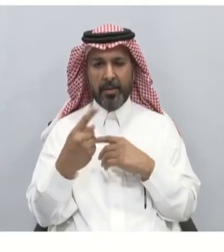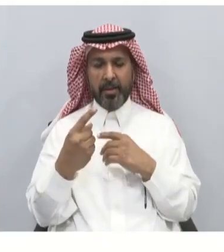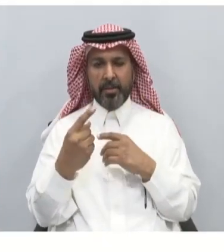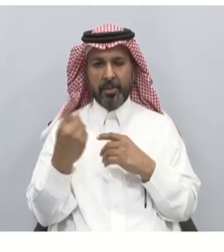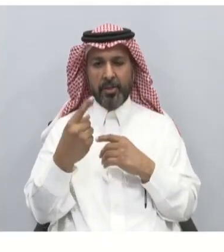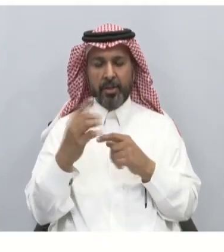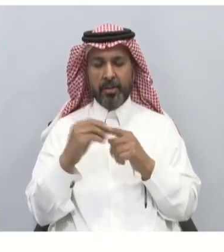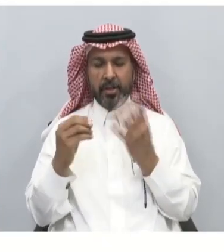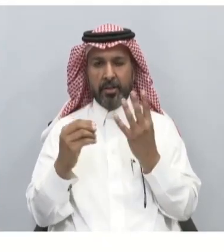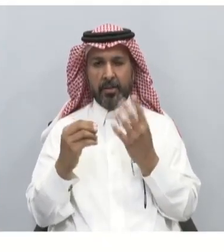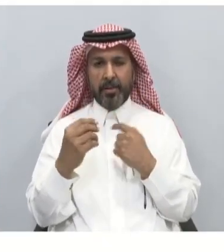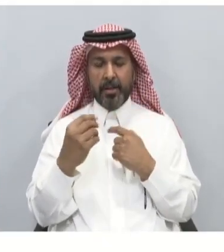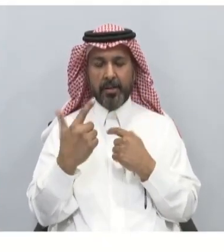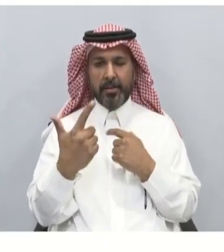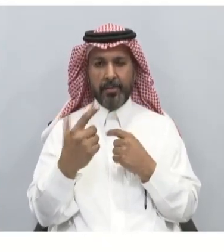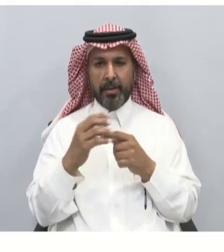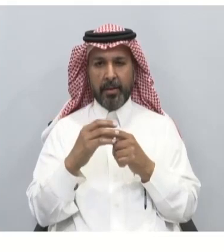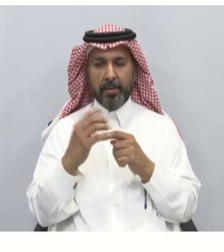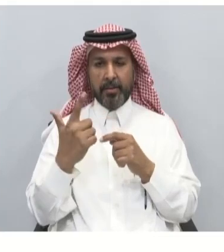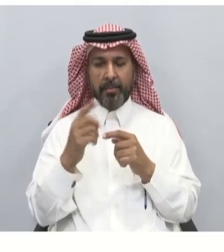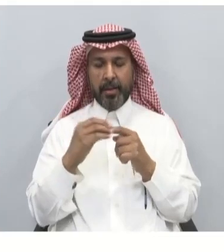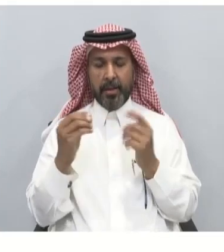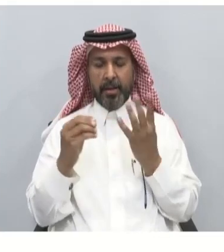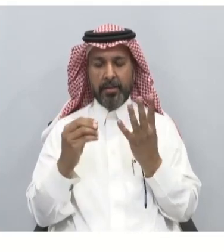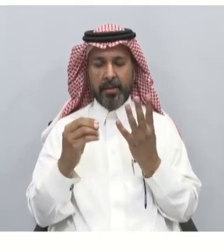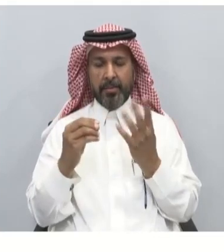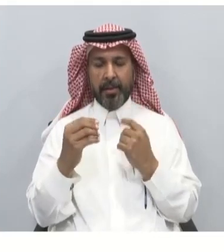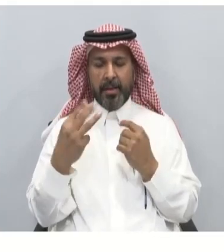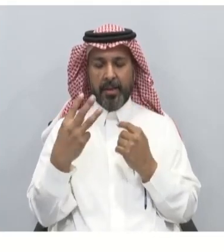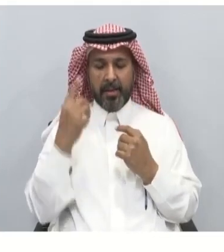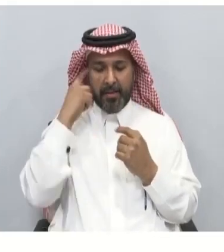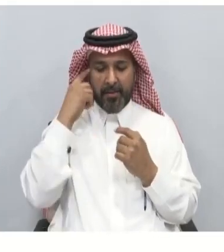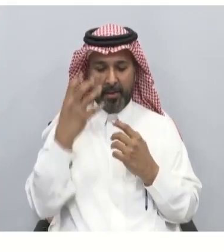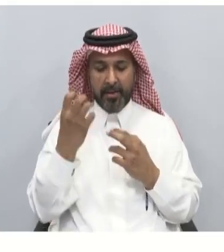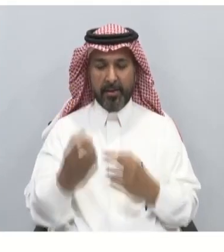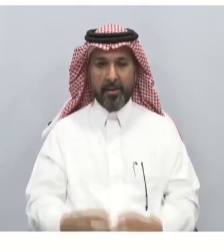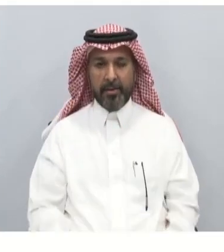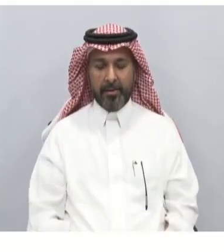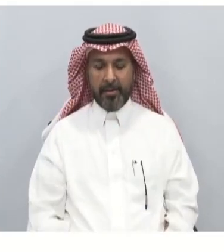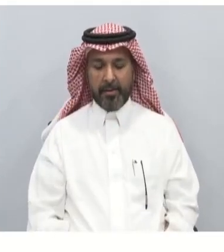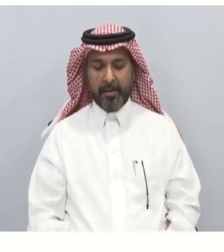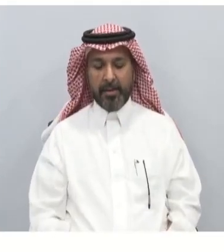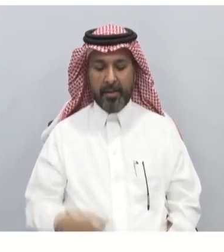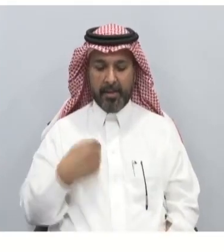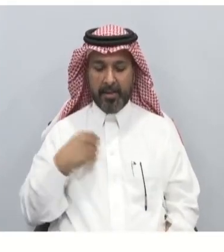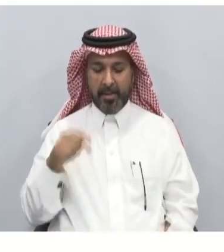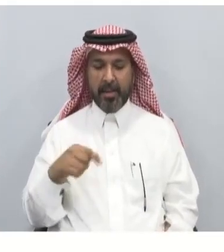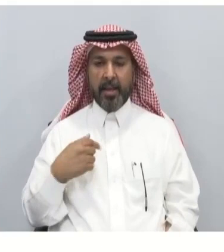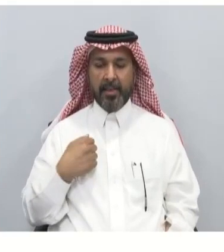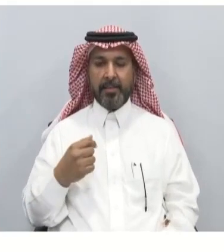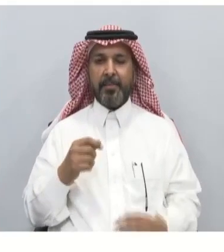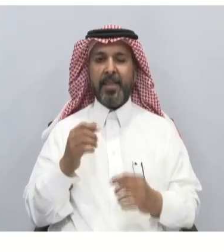حسابية لأن الفرق بين كل حدين متتاليين ثابتا ويساوي